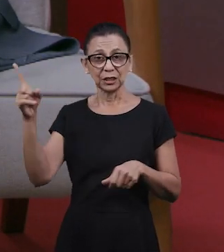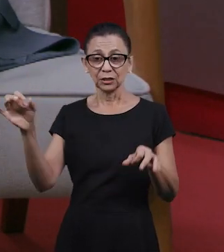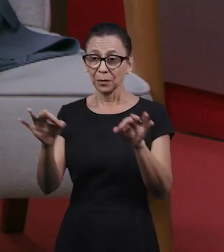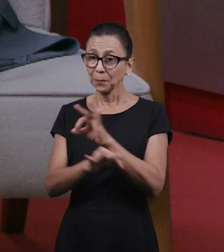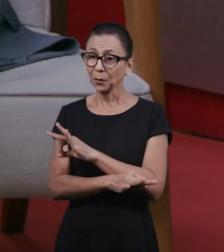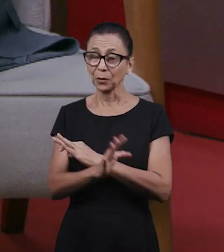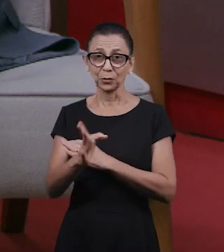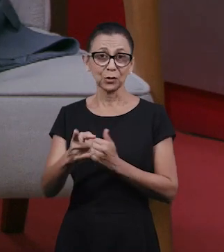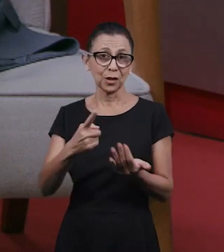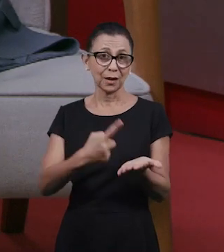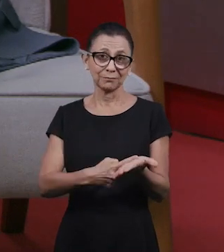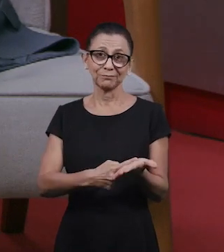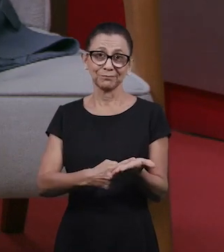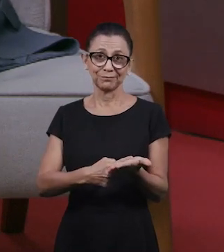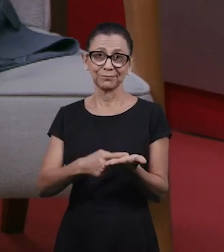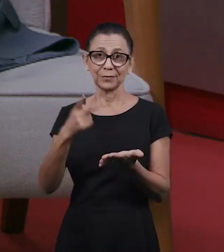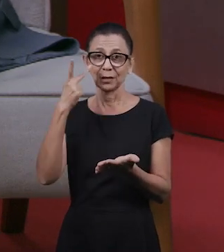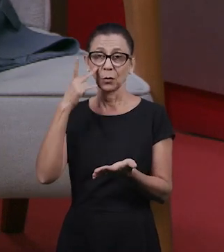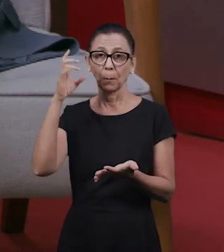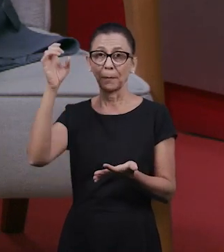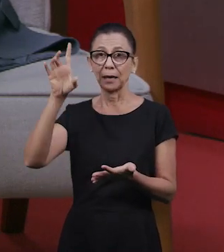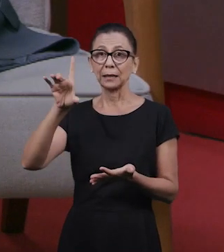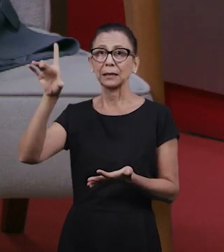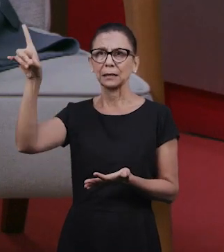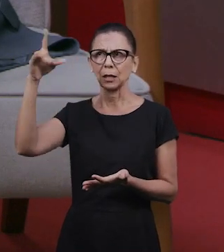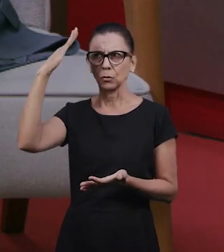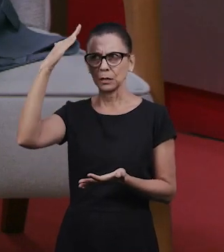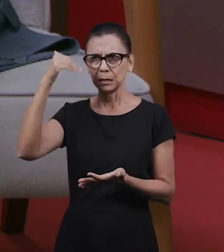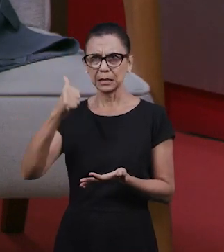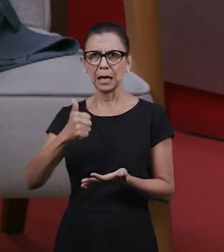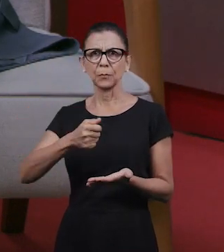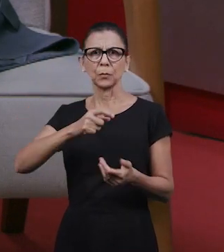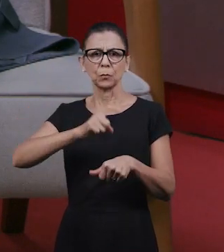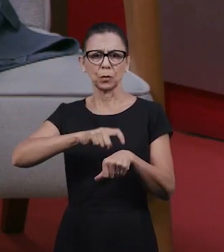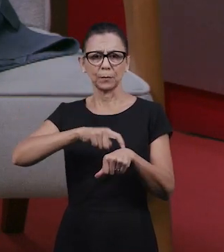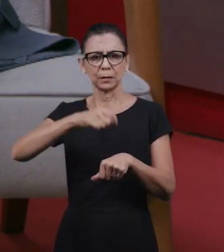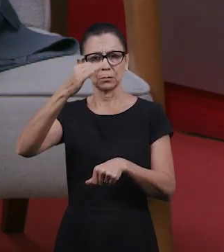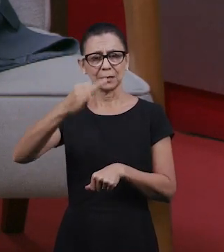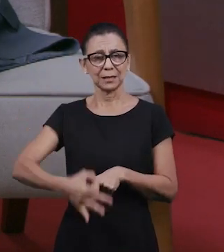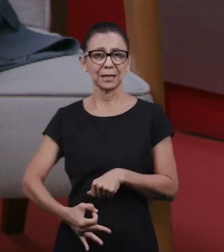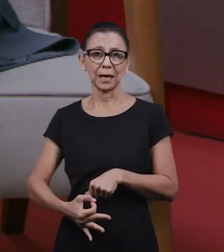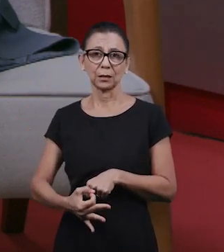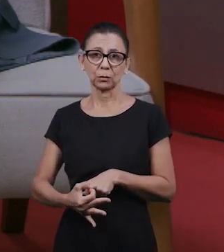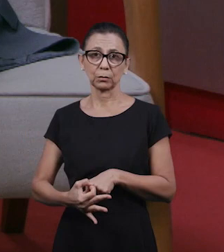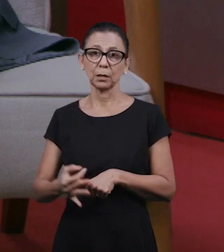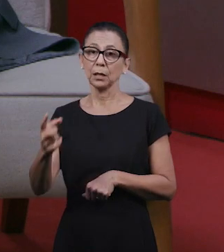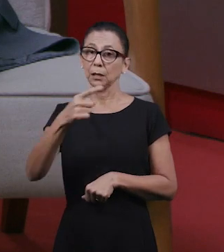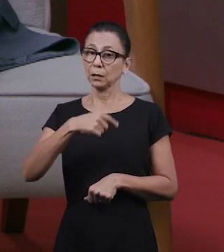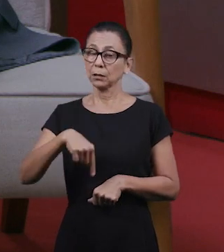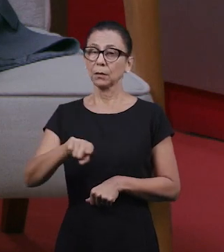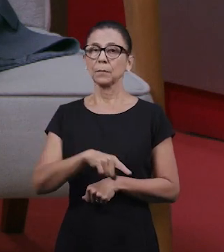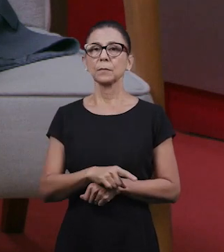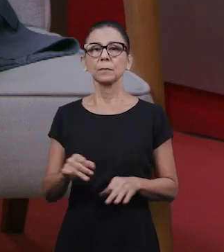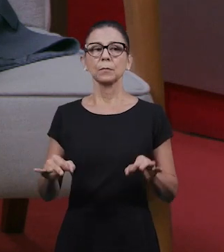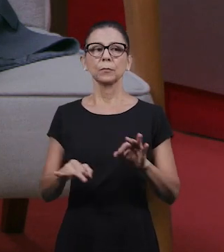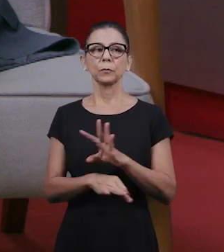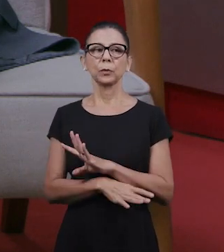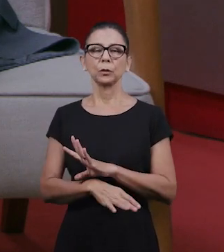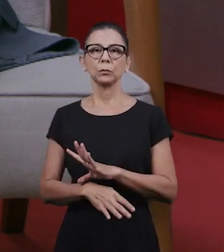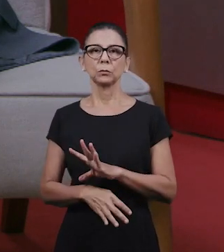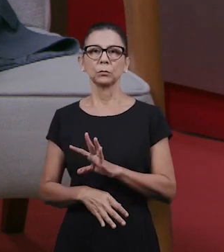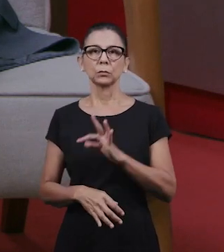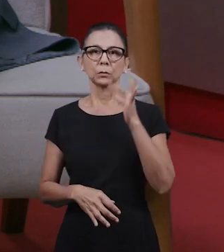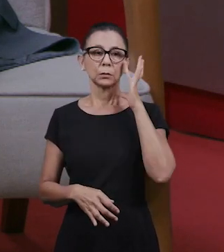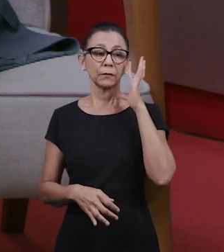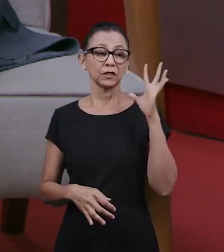il est déterminé. On ne sait pas comment, mais il est déterminé. Il doit être prêt et vigilant pour